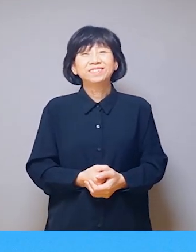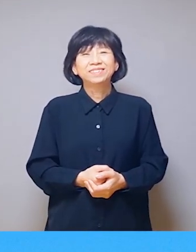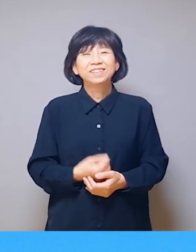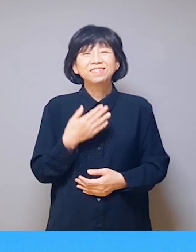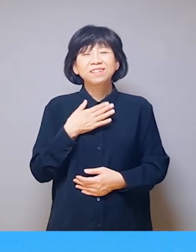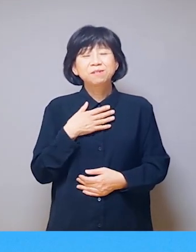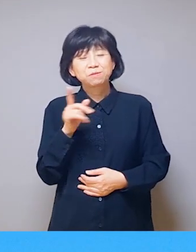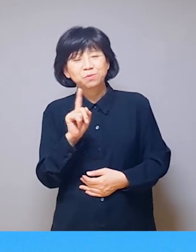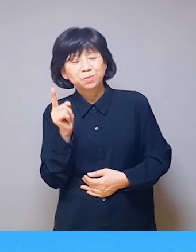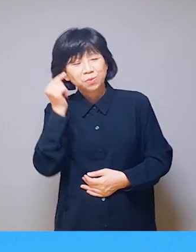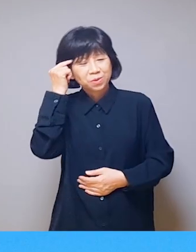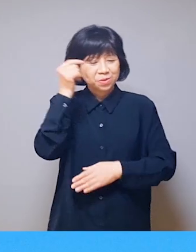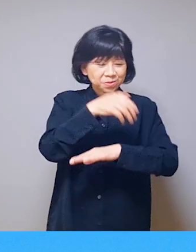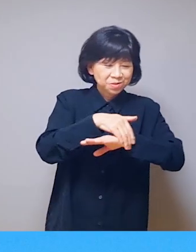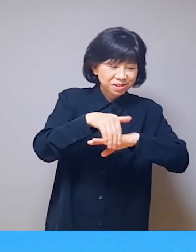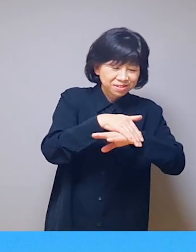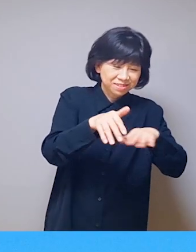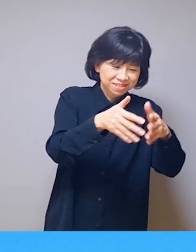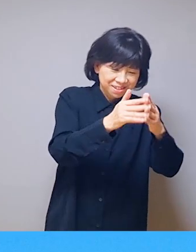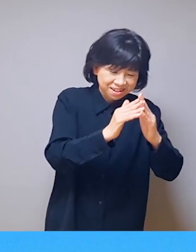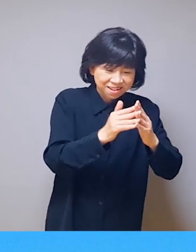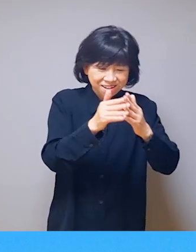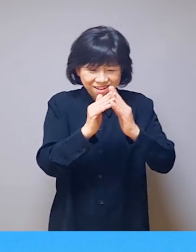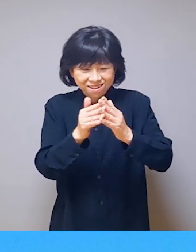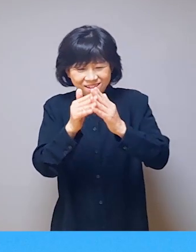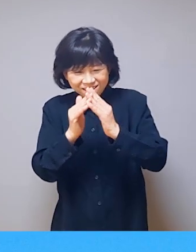제가 뭔가를 막 하려고 하면